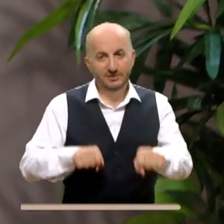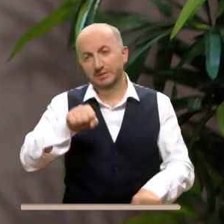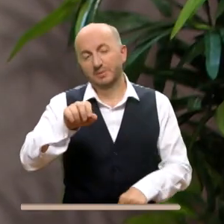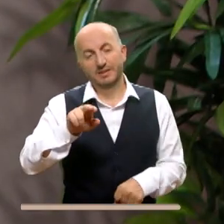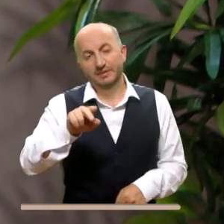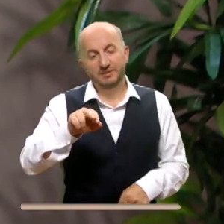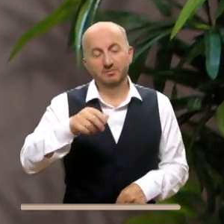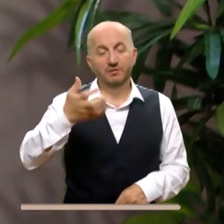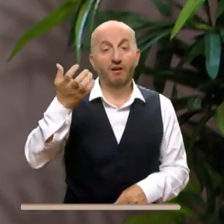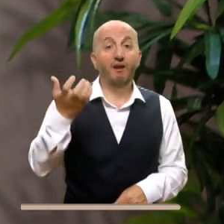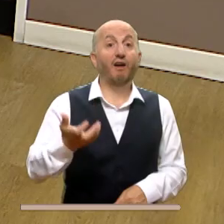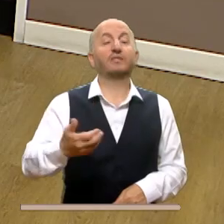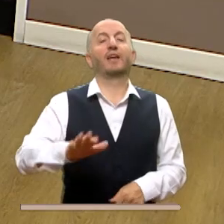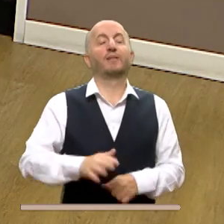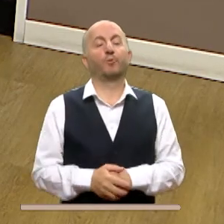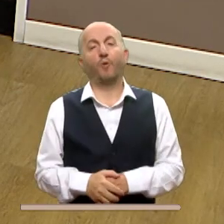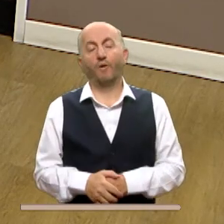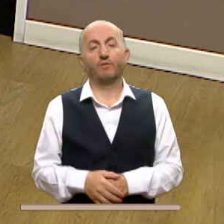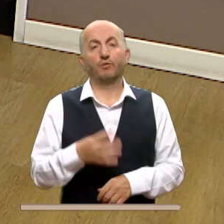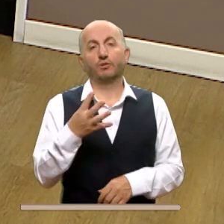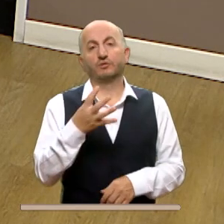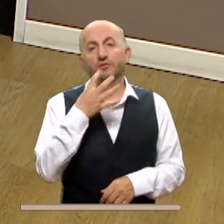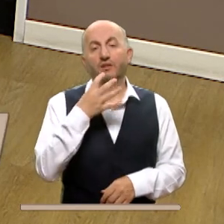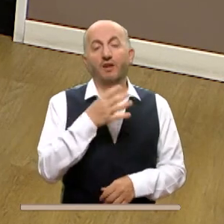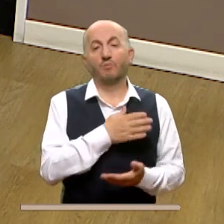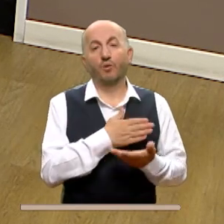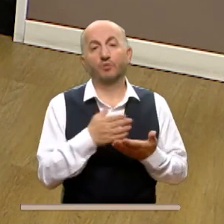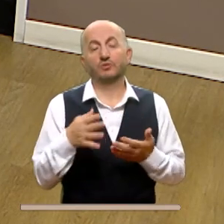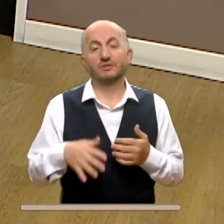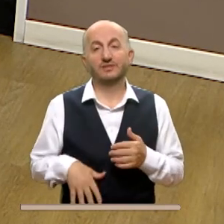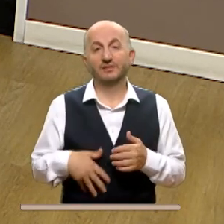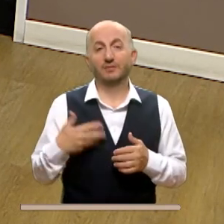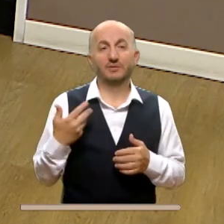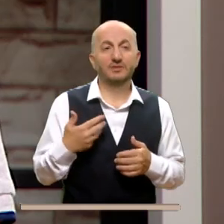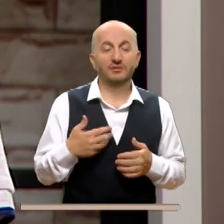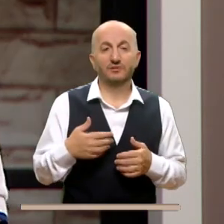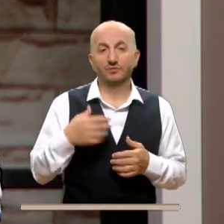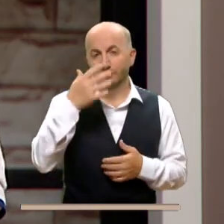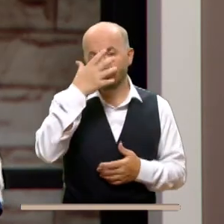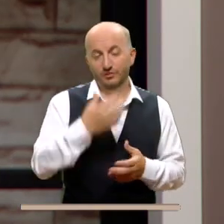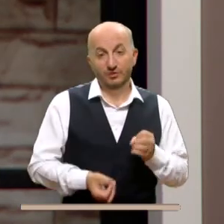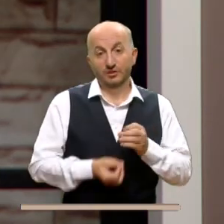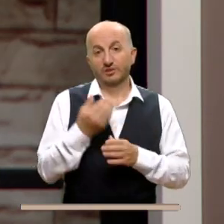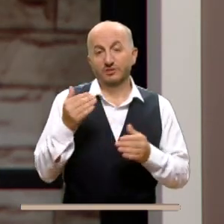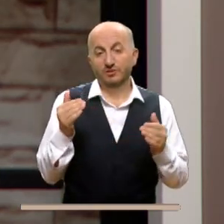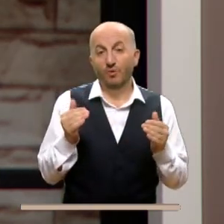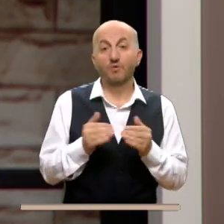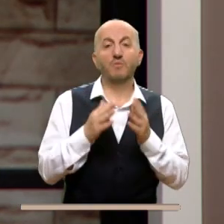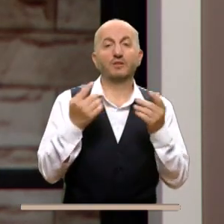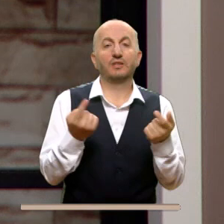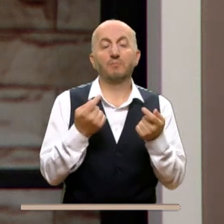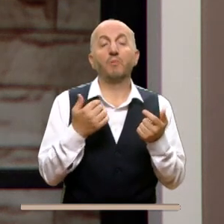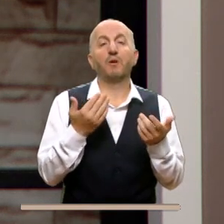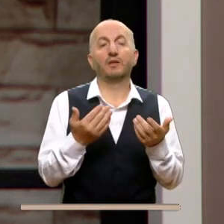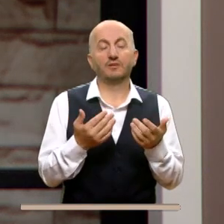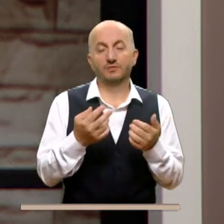Bir de sonra pedal çevirmek artık ağır gelmiyor. Yoksa hani 4 sene boyunca istemediğin yani senin fıtratına aykırı bir şey yapmak imkansız. Onu normalleştirmek